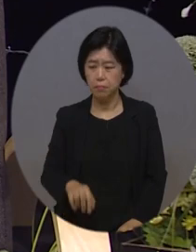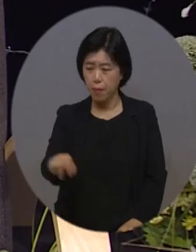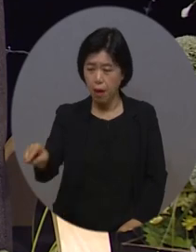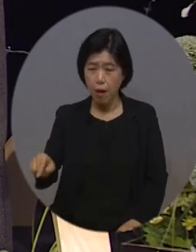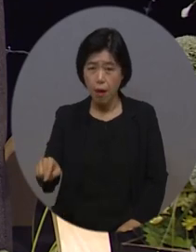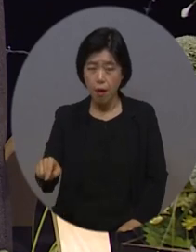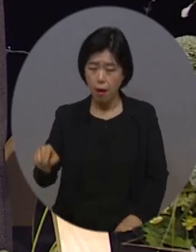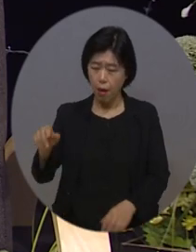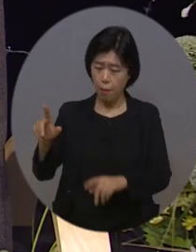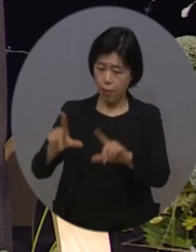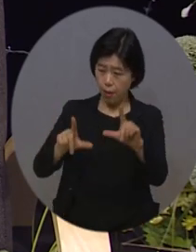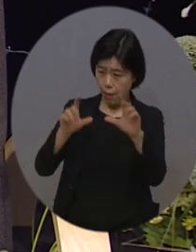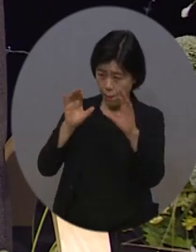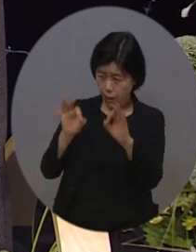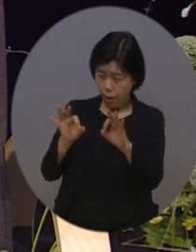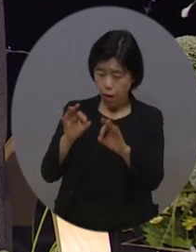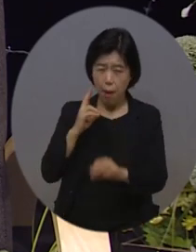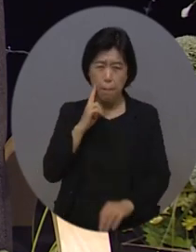게 있을까요?